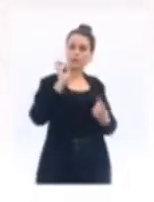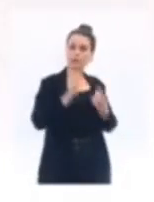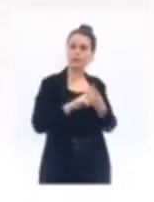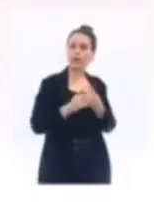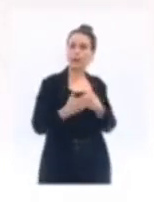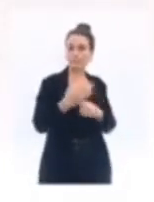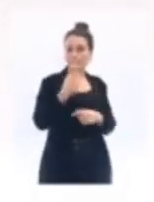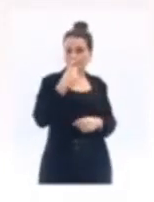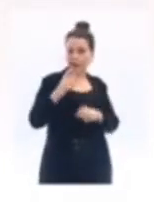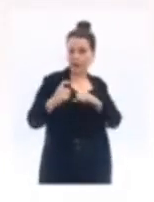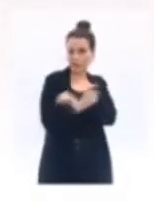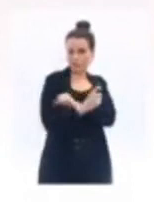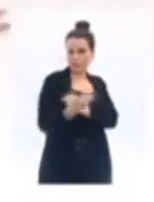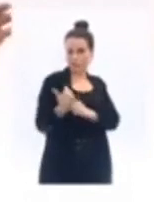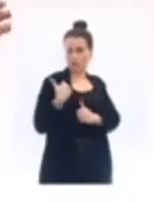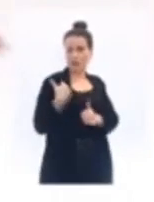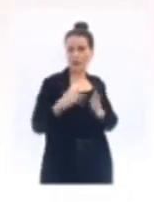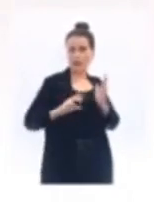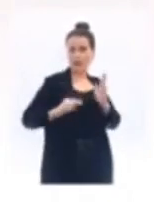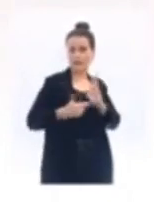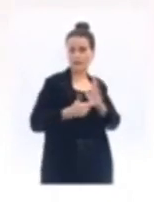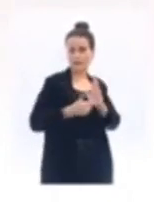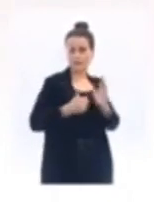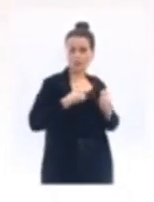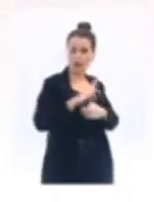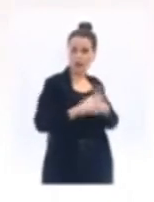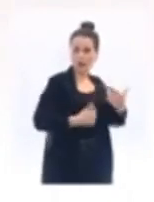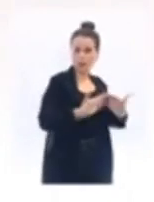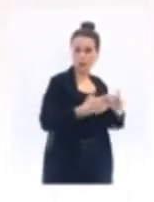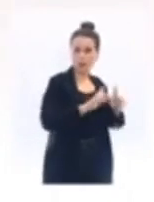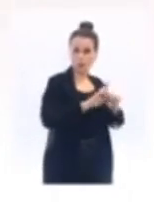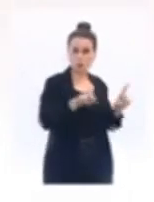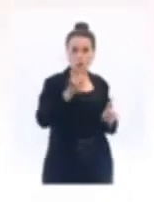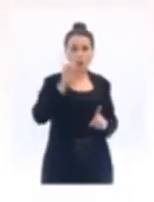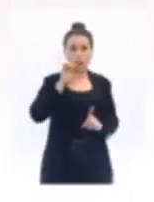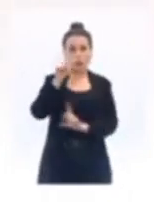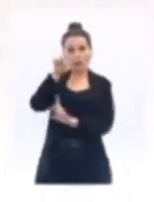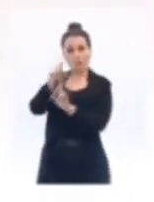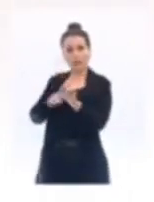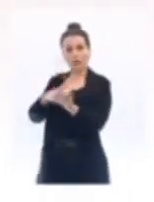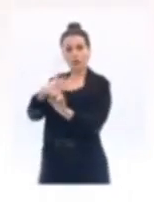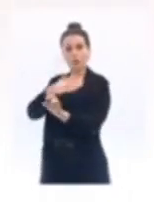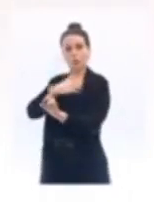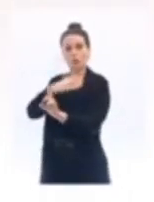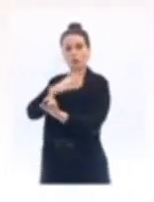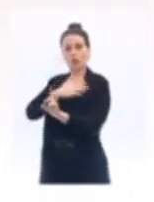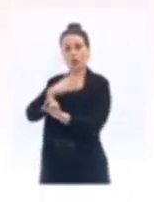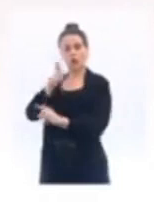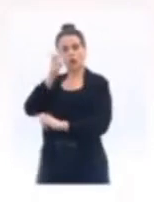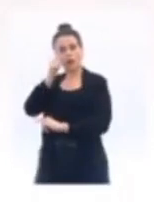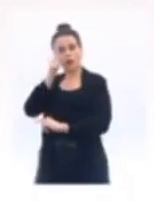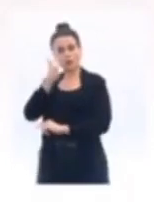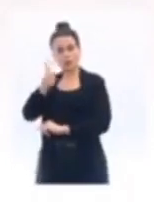Et je dis bien la plupart des pays européens. Ont-ils empêché une deuxième vague et une deuxième vague